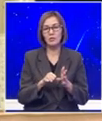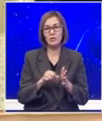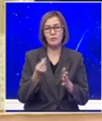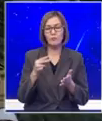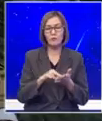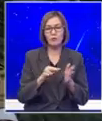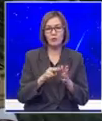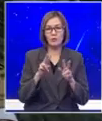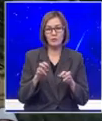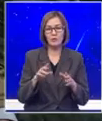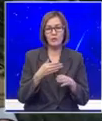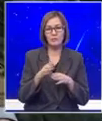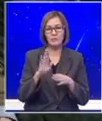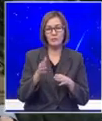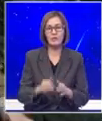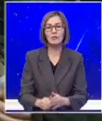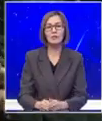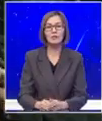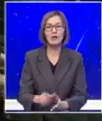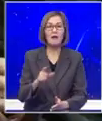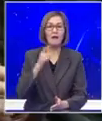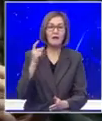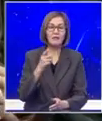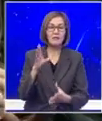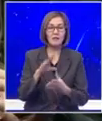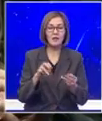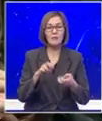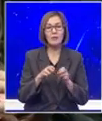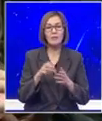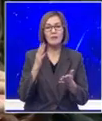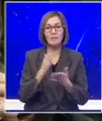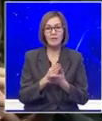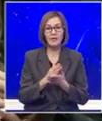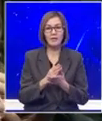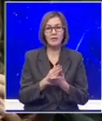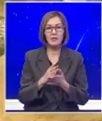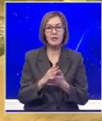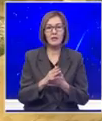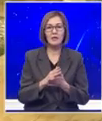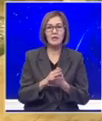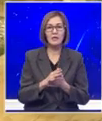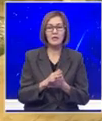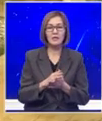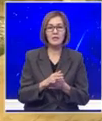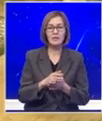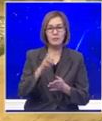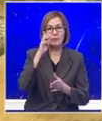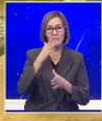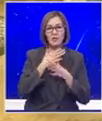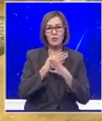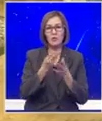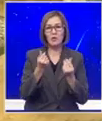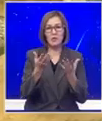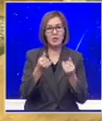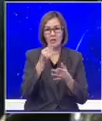Қаражат. Шаруалардың жанына батқан тағы бір проблема бар. Белгілі болғандай көптеген адам субсидия ала алмайды. Айтуларынша